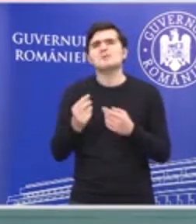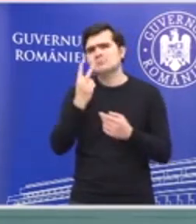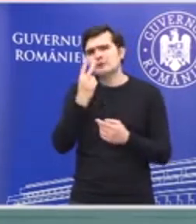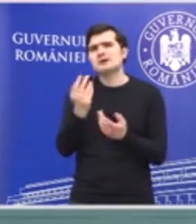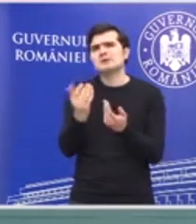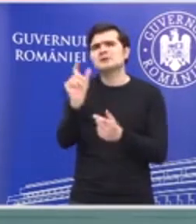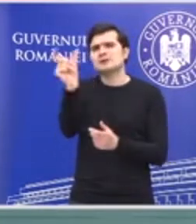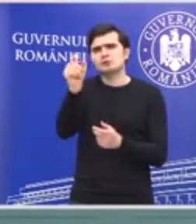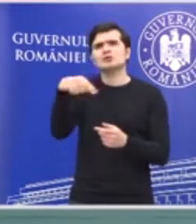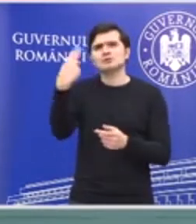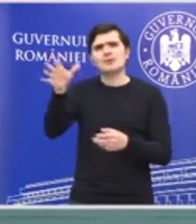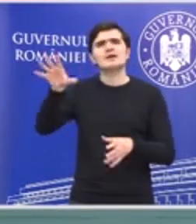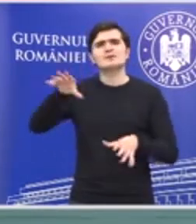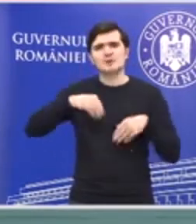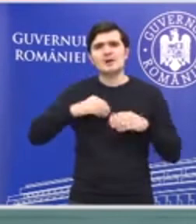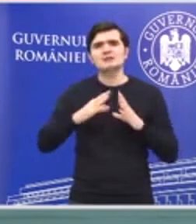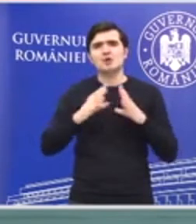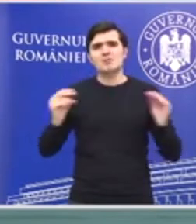le recepționăm.